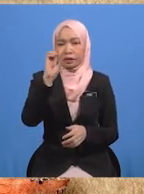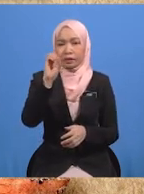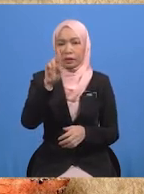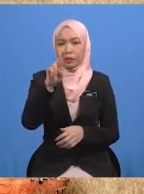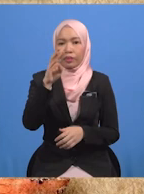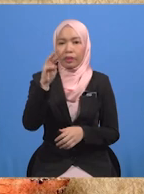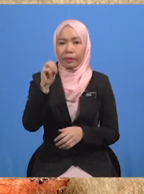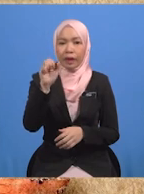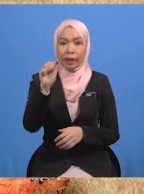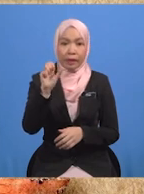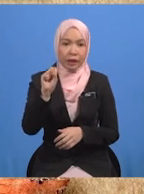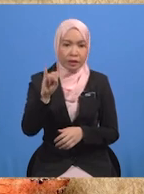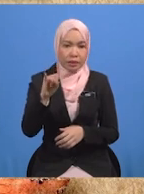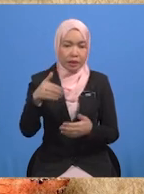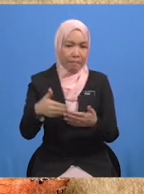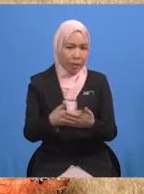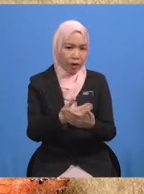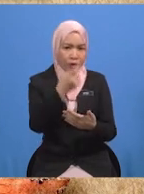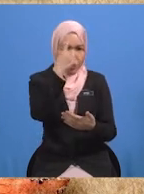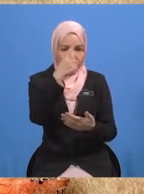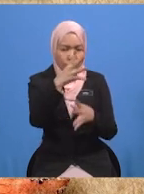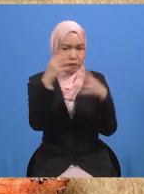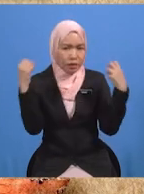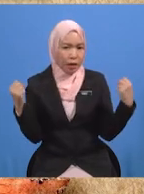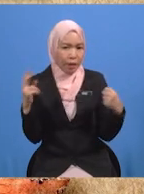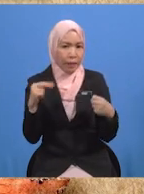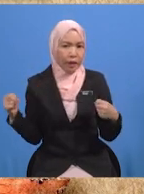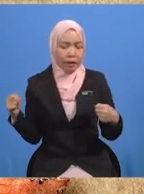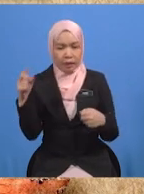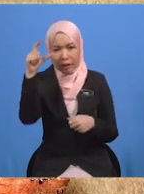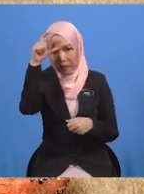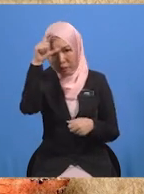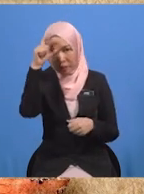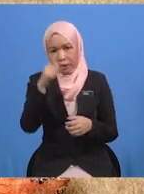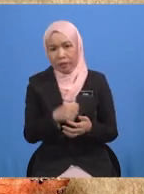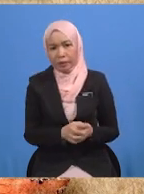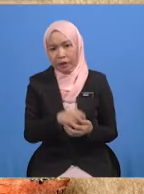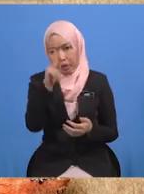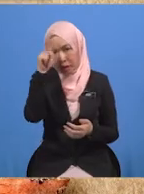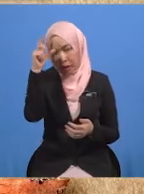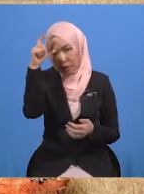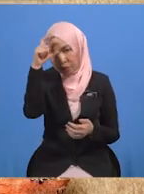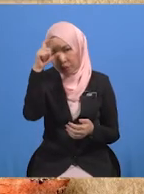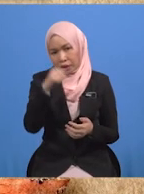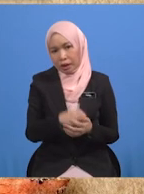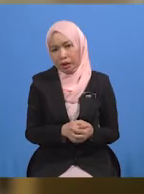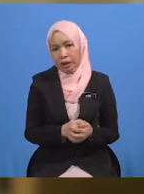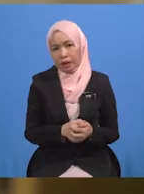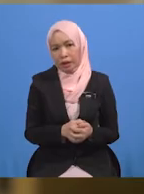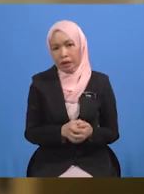untuk menyelamatkan kerajaan Turki Uthmaniyah daripada kelemahan sistem pemerintahan dan